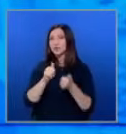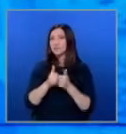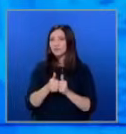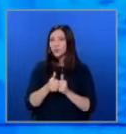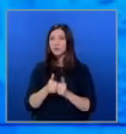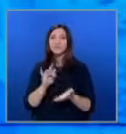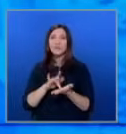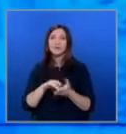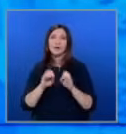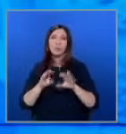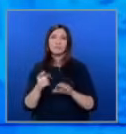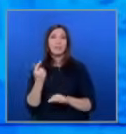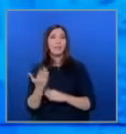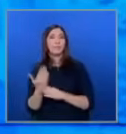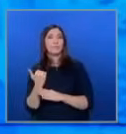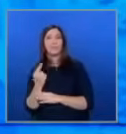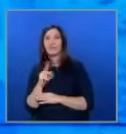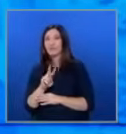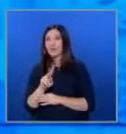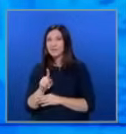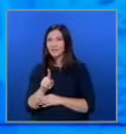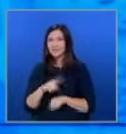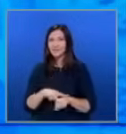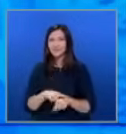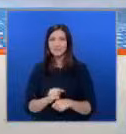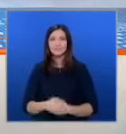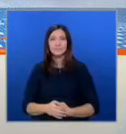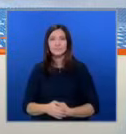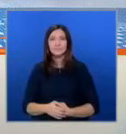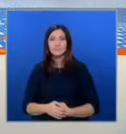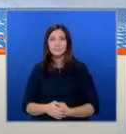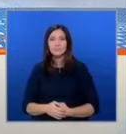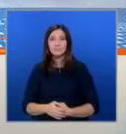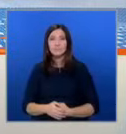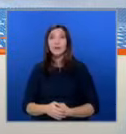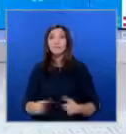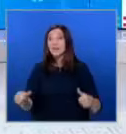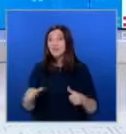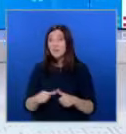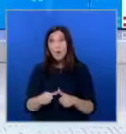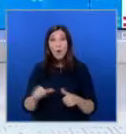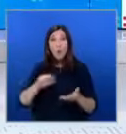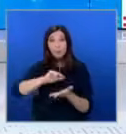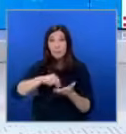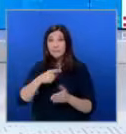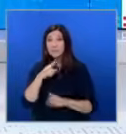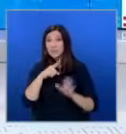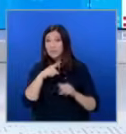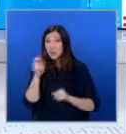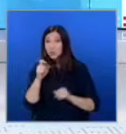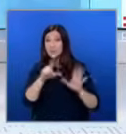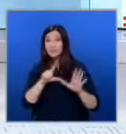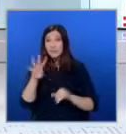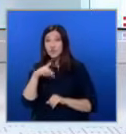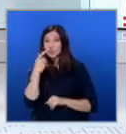Още спортни новини в централната ни емисия малко преди 21 часа. И за финал да ви кажа, че отбелязваме